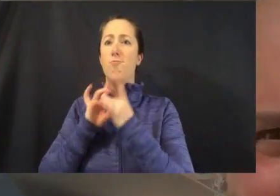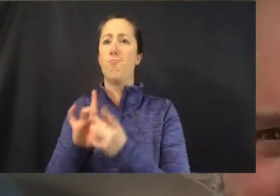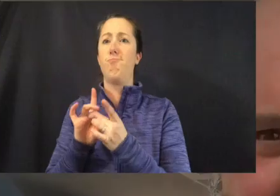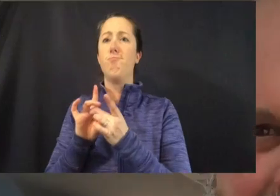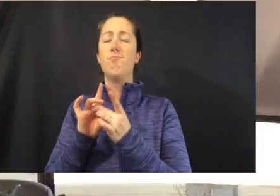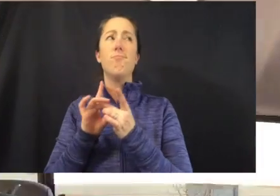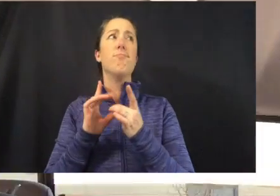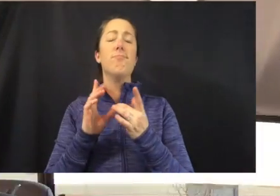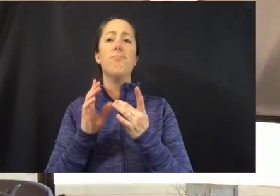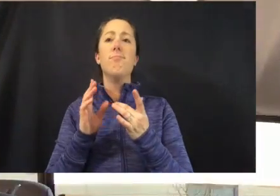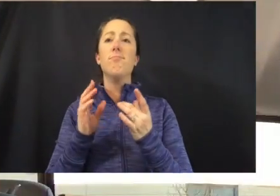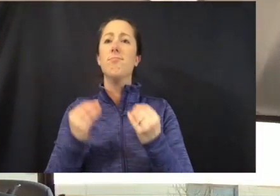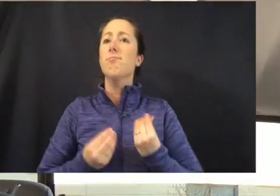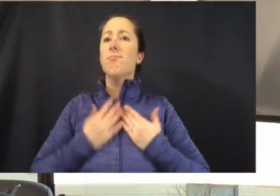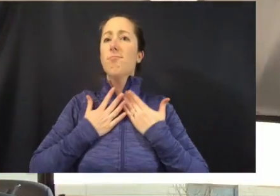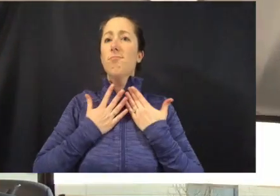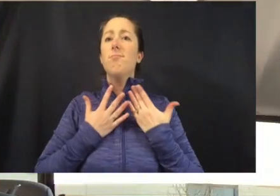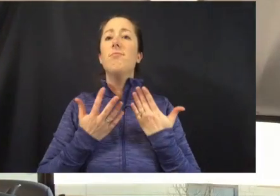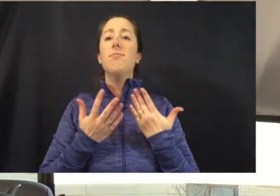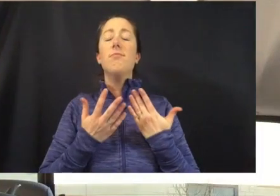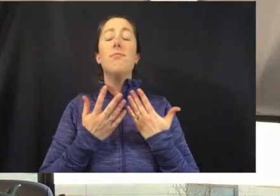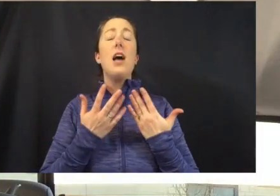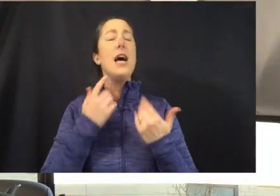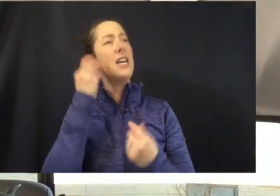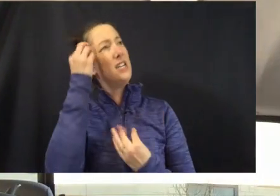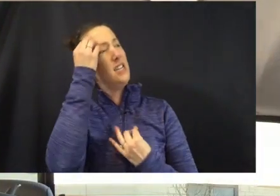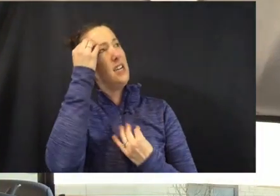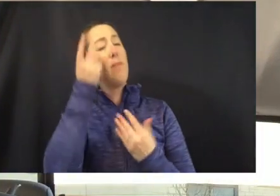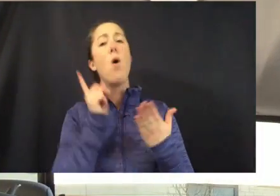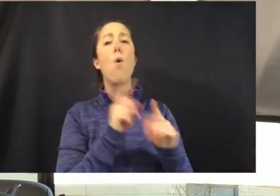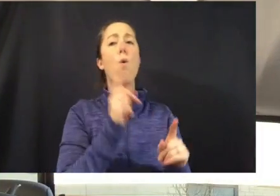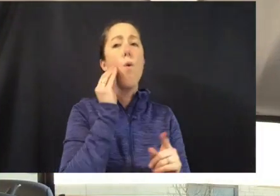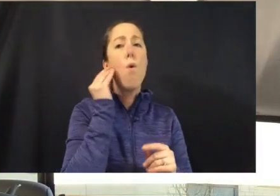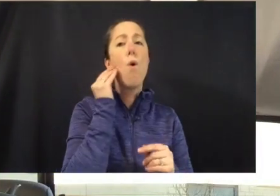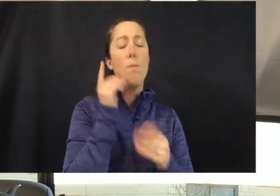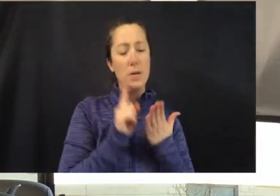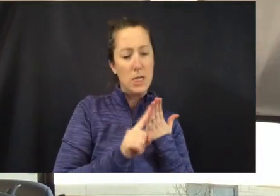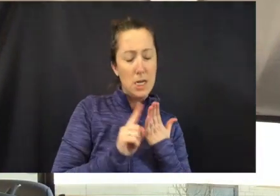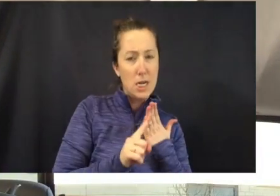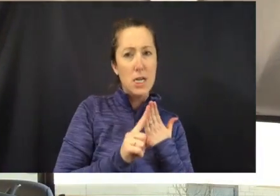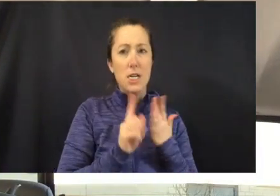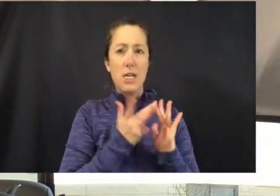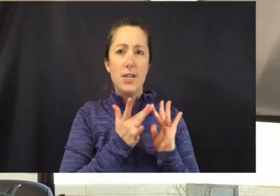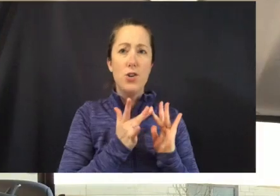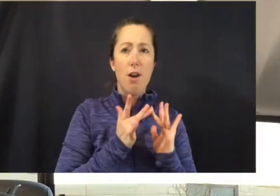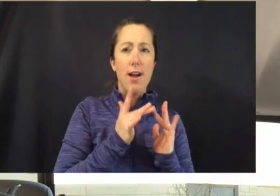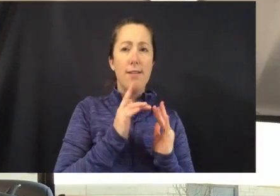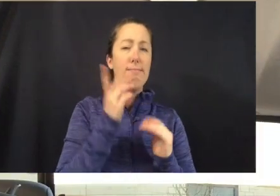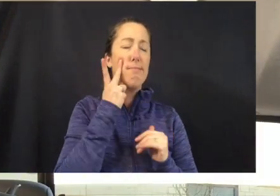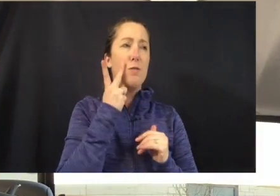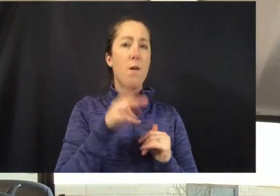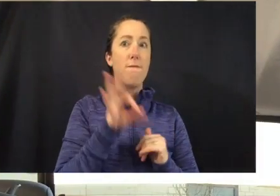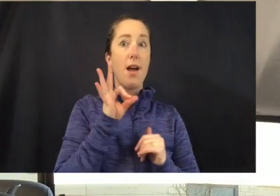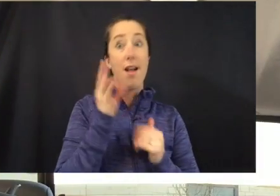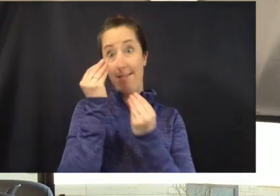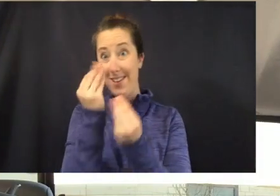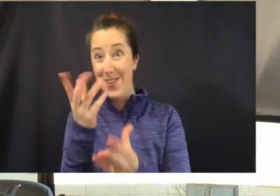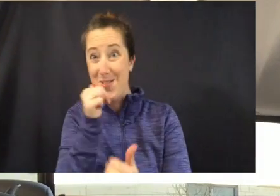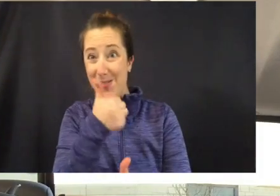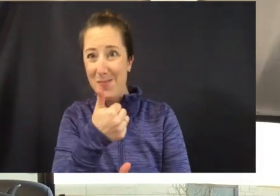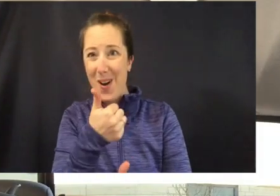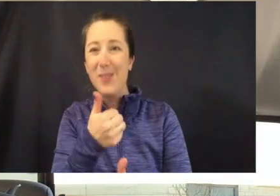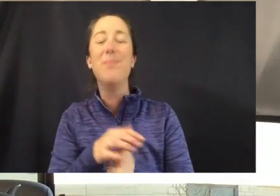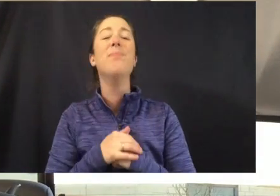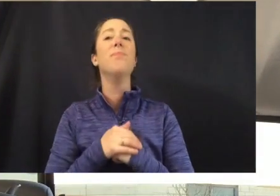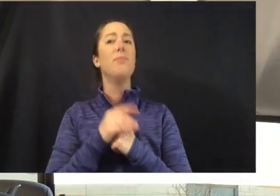en reparlerai. Mais pour vous, y a-t-il une personne qui vous a marqué et qui a fait une